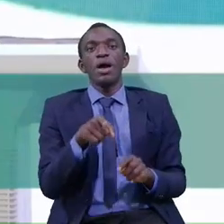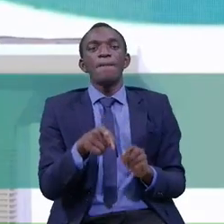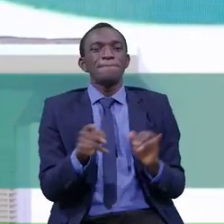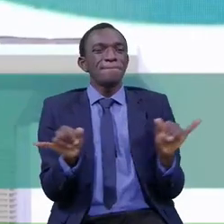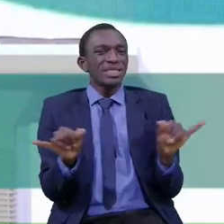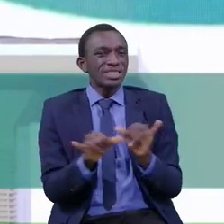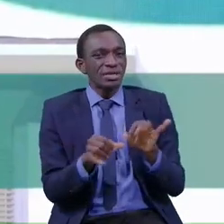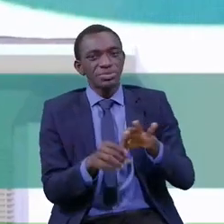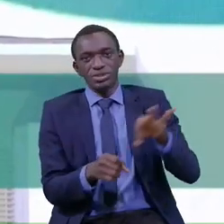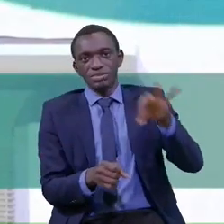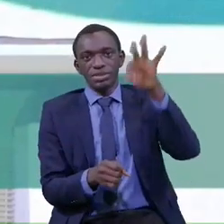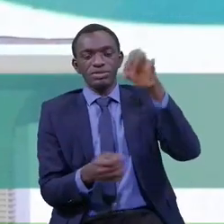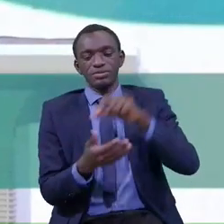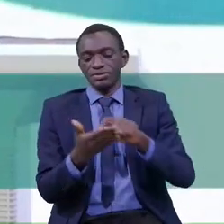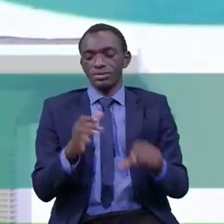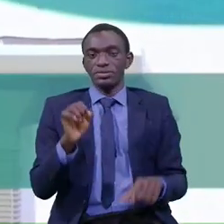maintenant.